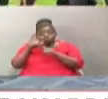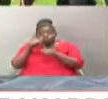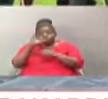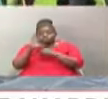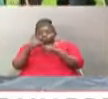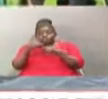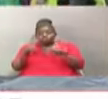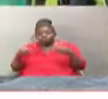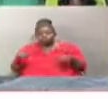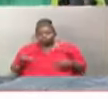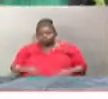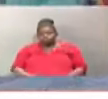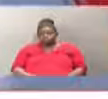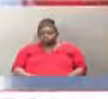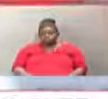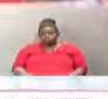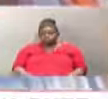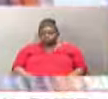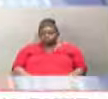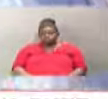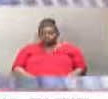sekukulo.